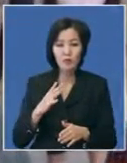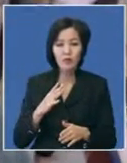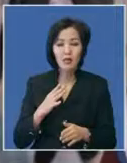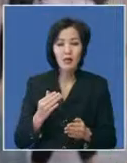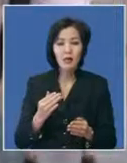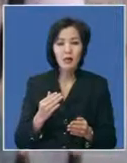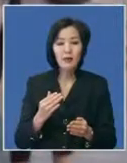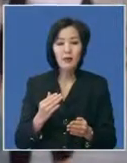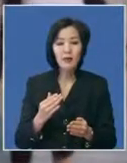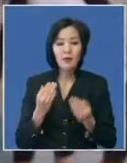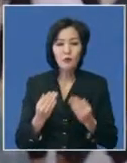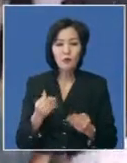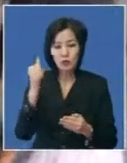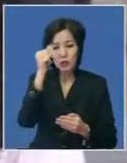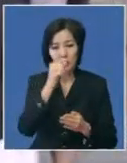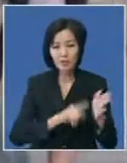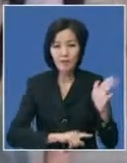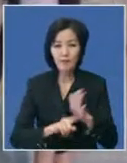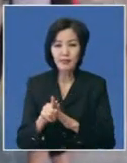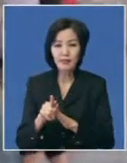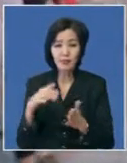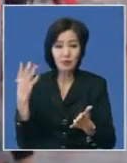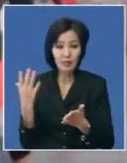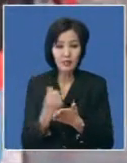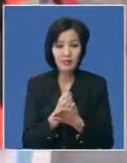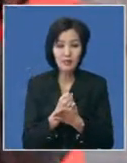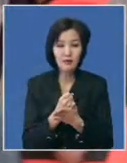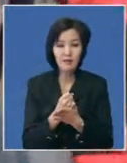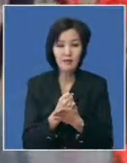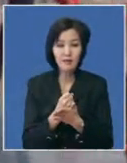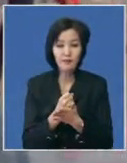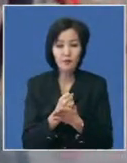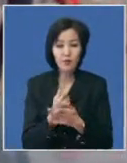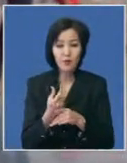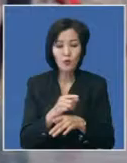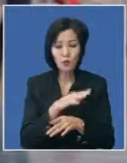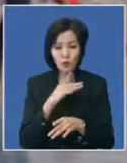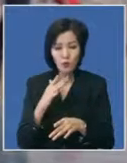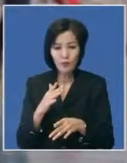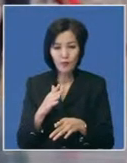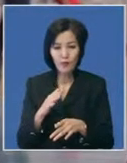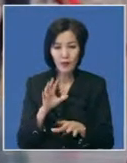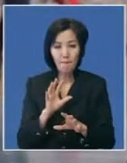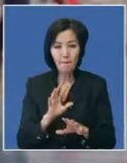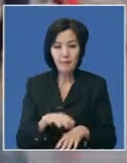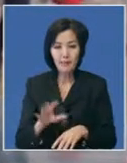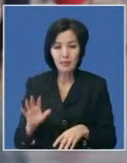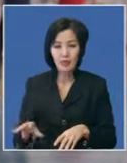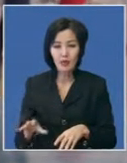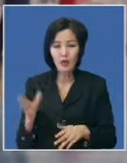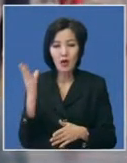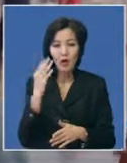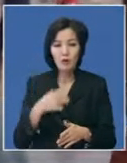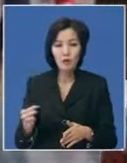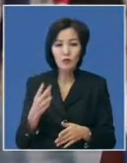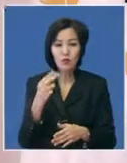жылдан бері негізі жеткен жетістіктеріміз аз емес. Баскетбол негізі Алматы облысында